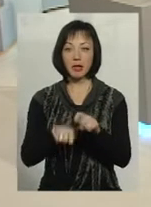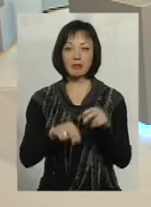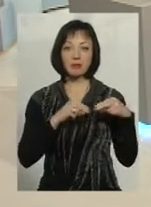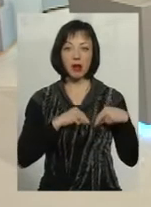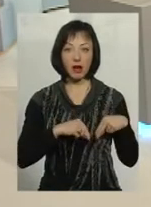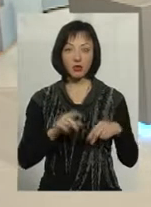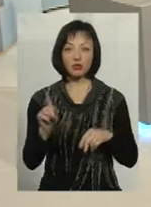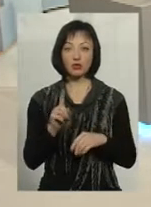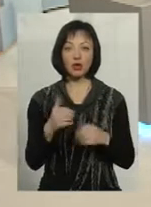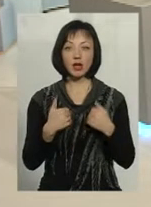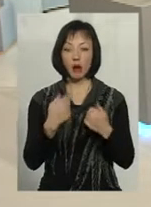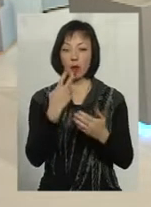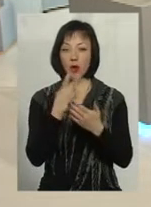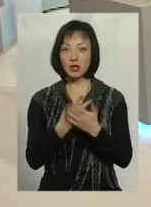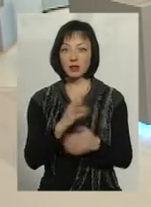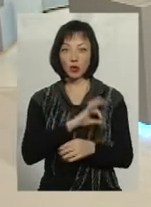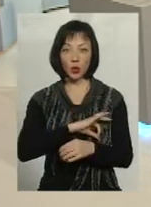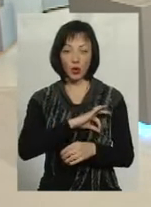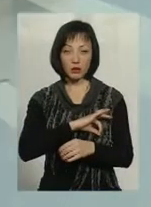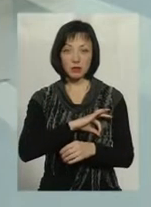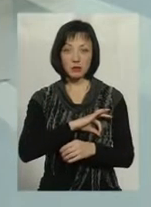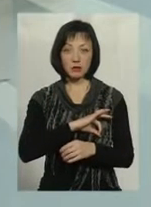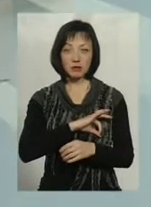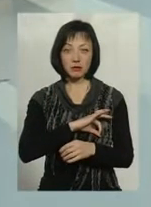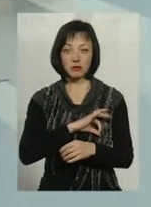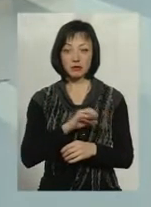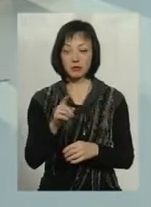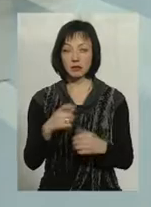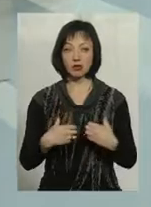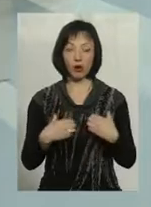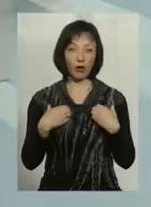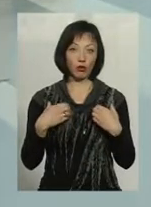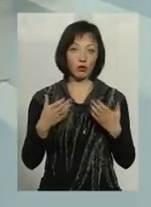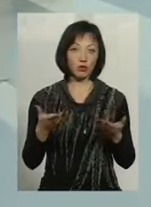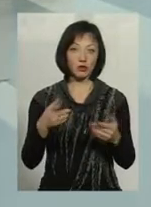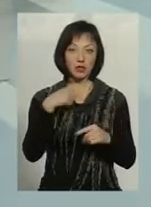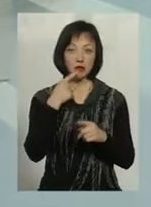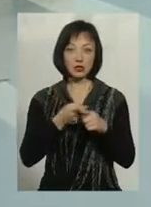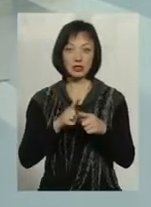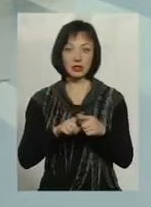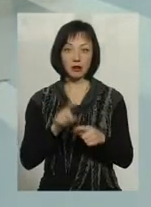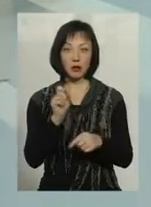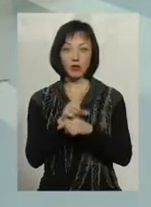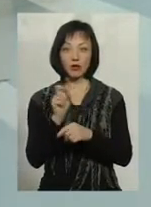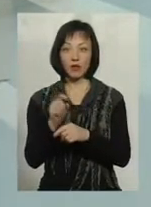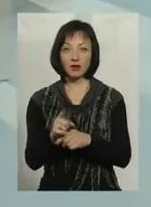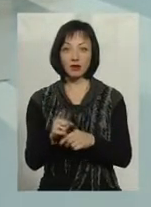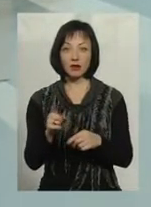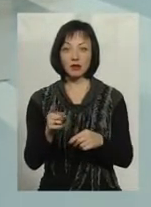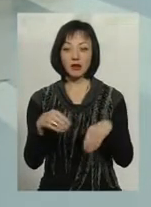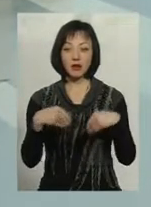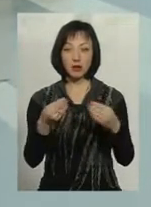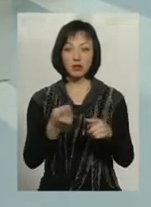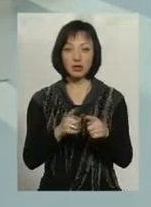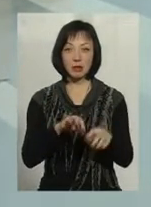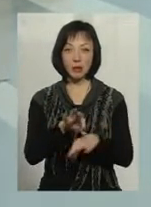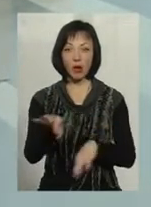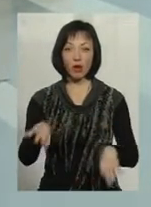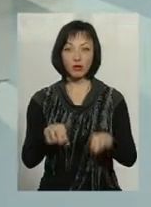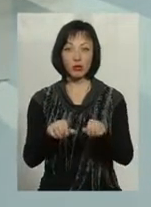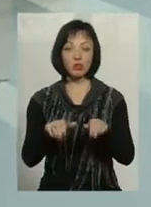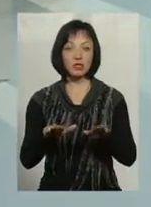до цього, ще в цьому році управління Держпраці мали право перевіряти на